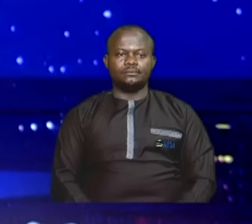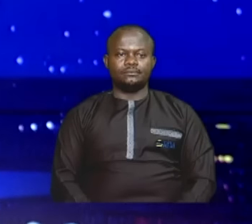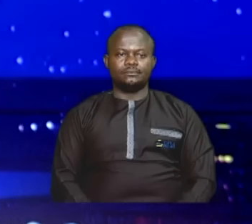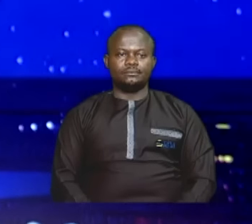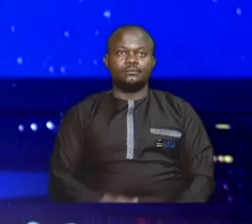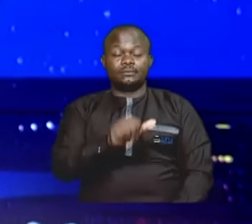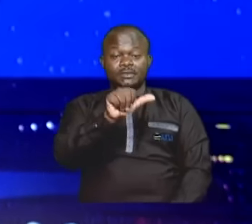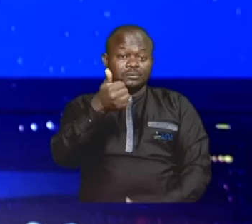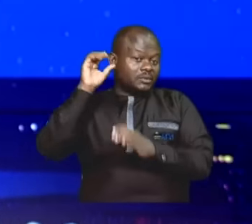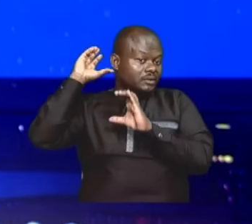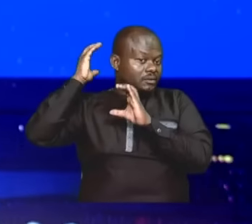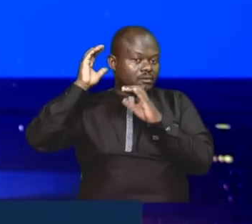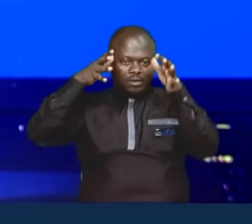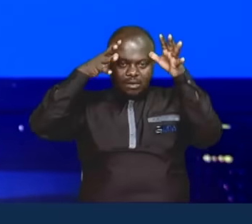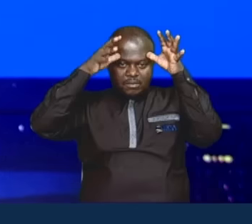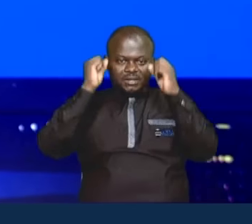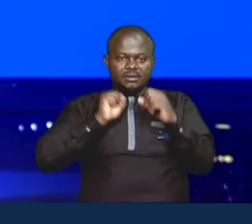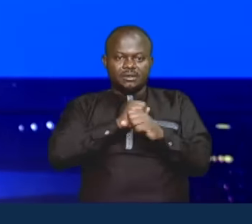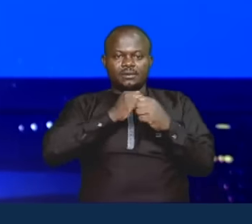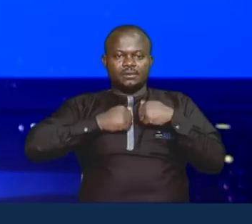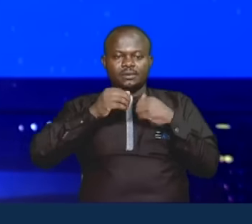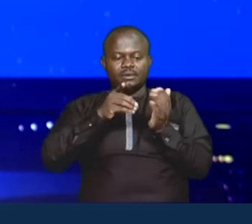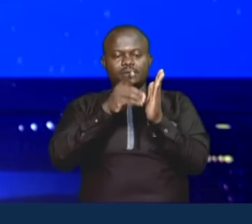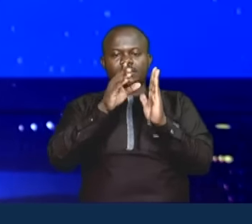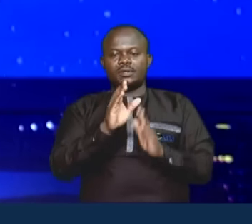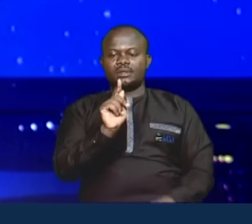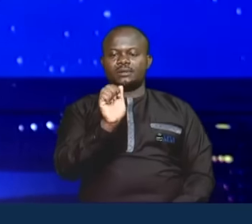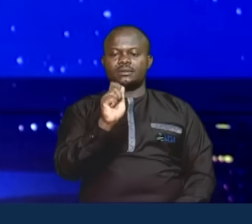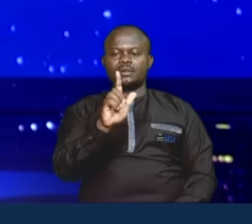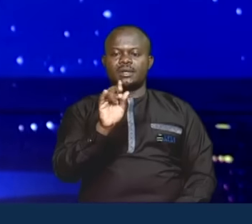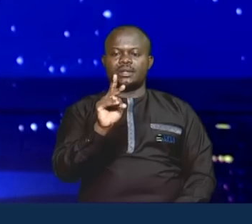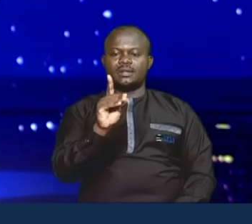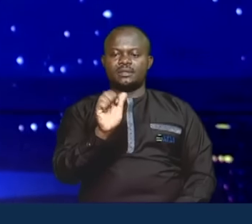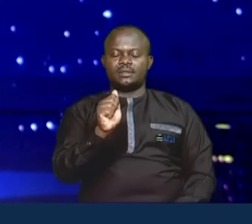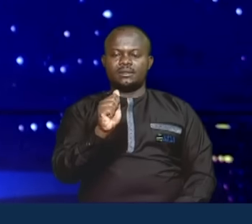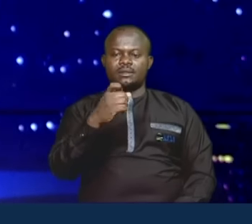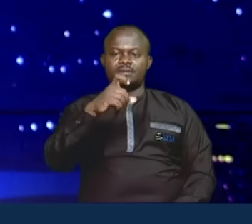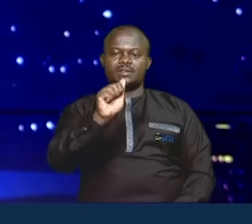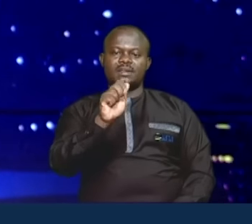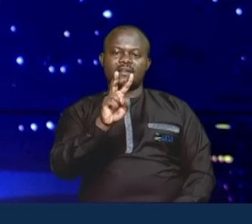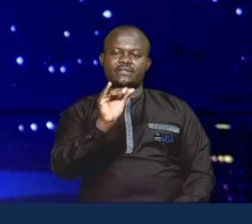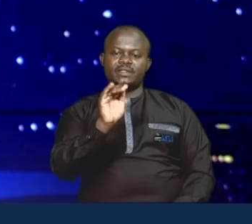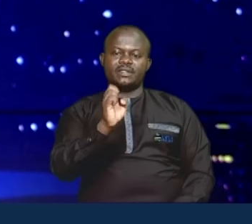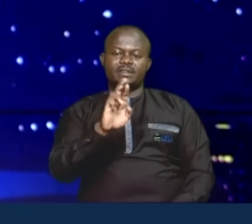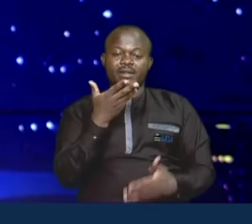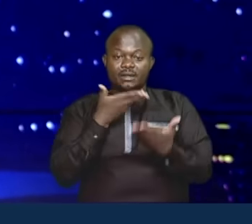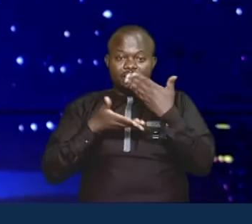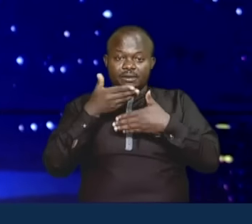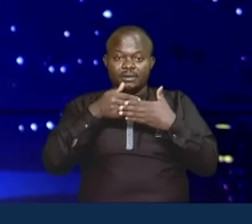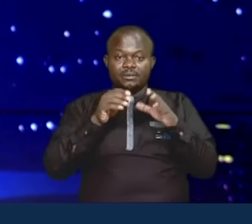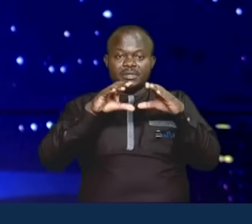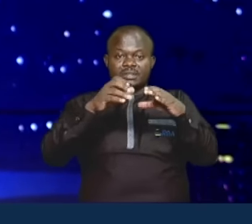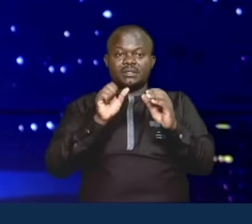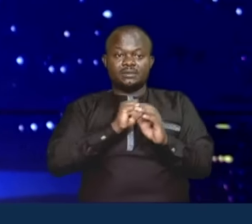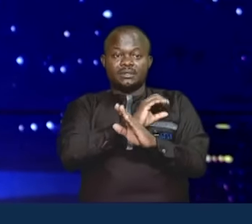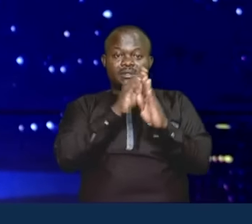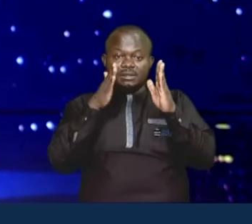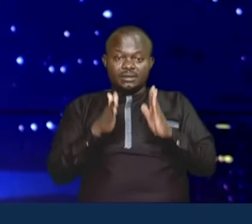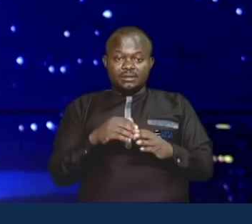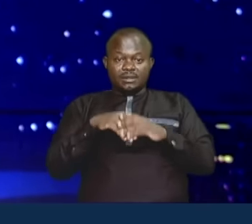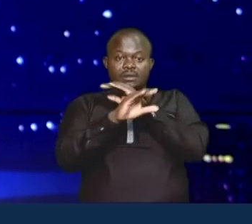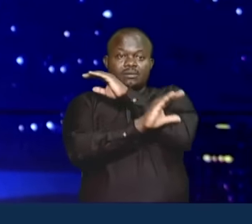Yandi makuru perezida wa Sena y'u Rwanda Dr. Kalinda François Xavier yagiranye ibiganiro n'itsinda ry'abasenateri bo mu